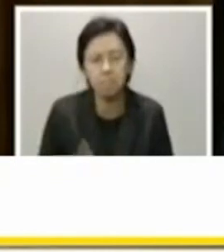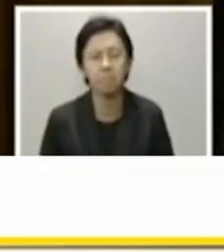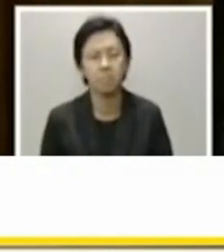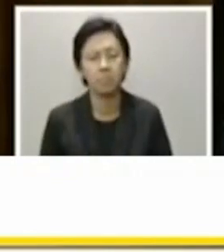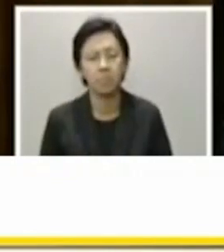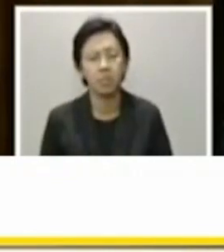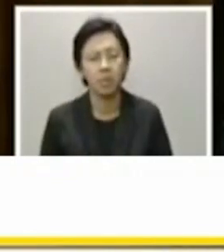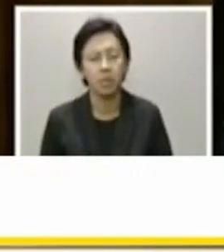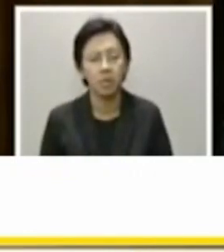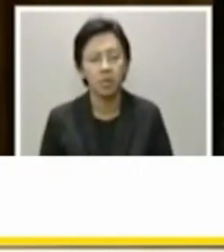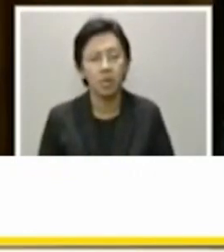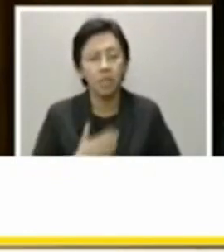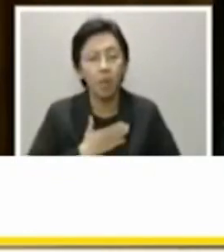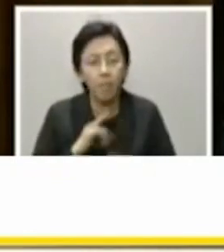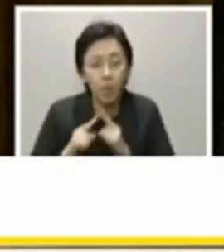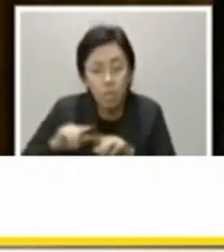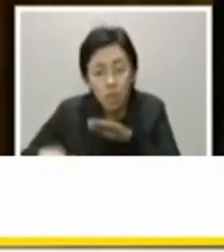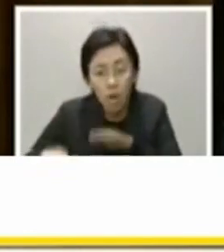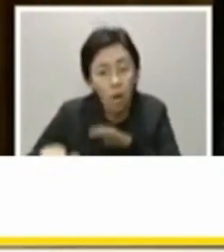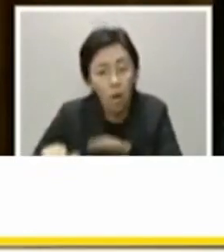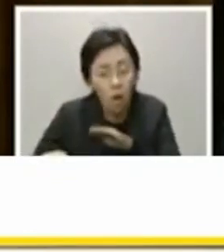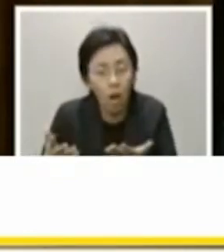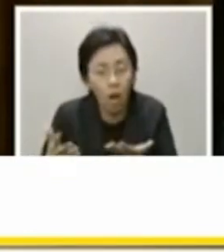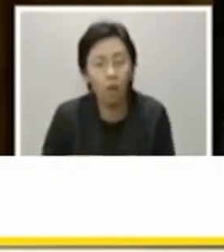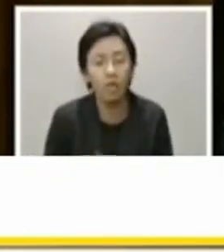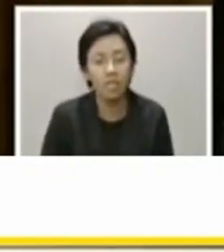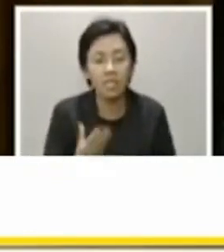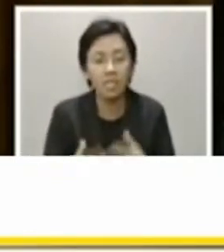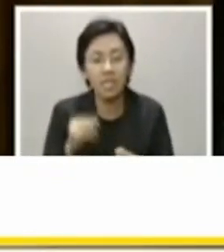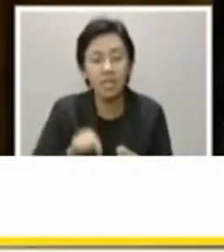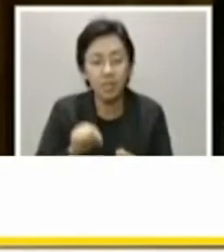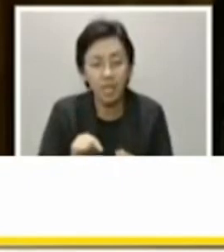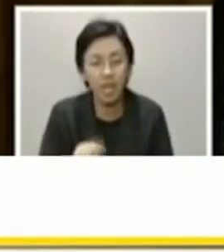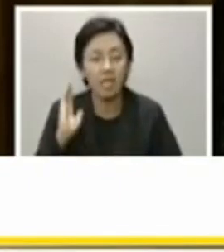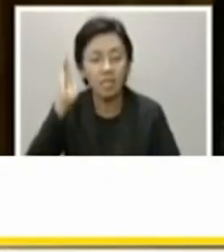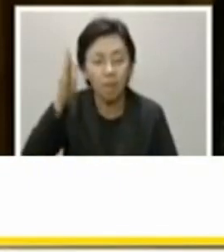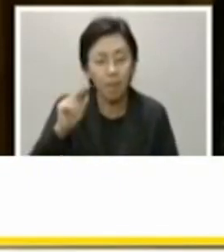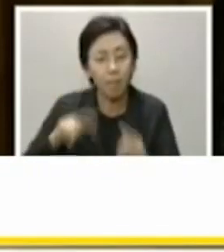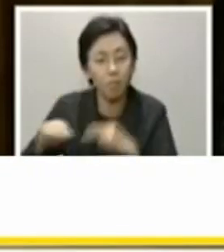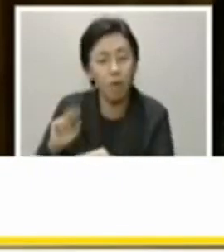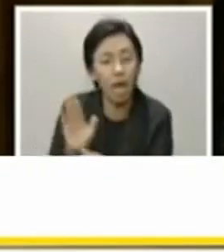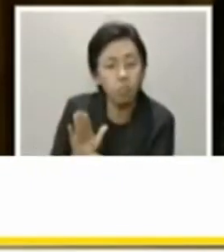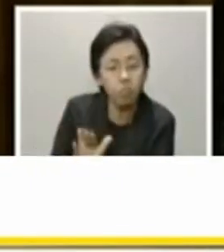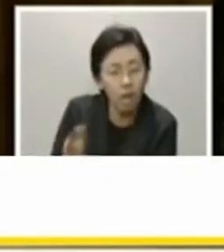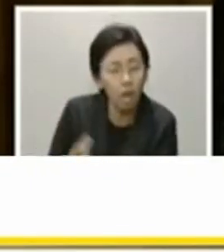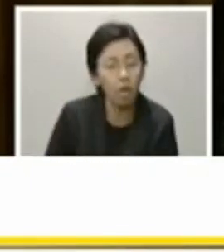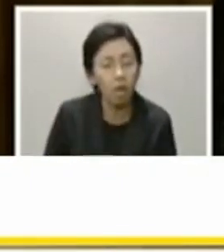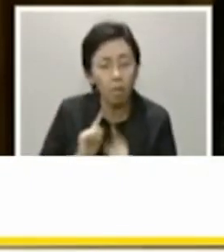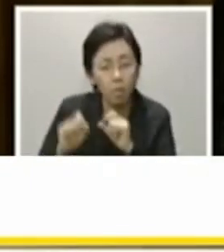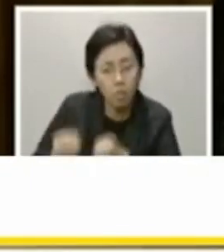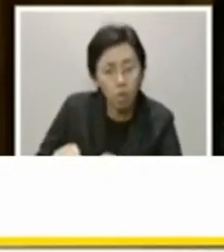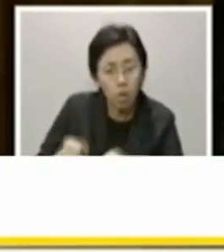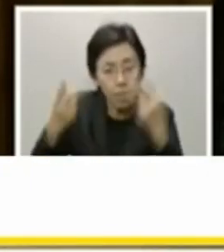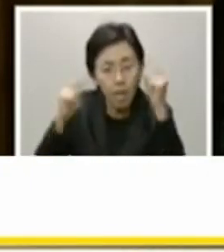างั้นก็หมายความคุณหมายความว่าผมไปต่อรองกับเขาสิถ้าคุณซื้อที่ตรงนี้แล้ววันหน้าผมจะดูแลเขาแล้วผมไปสัญญาเขาได้ไหมว่าผมจะเป็นน